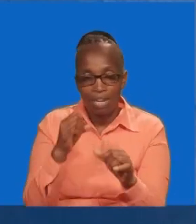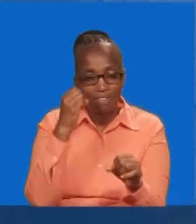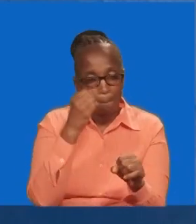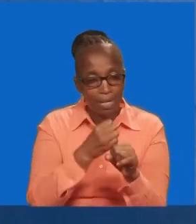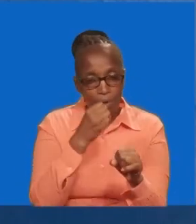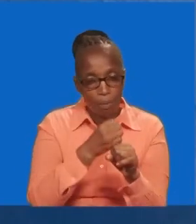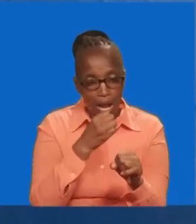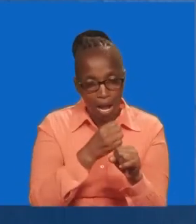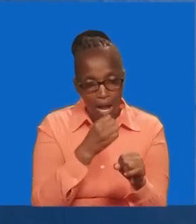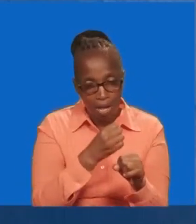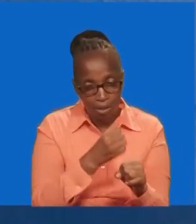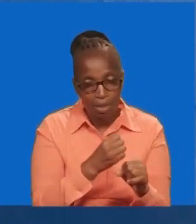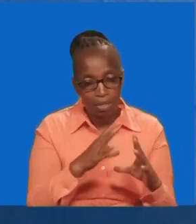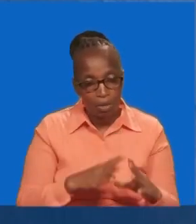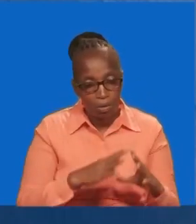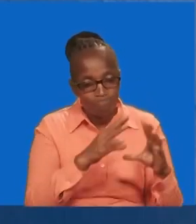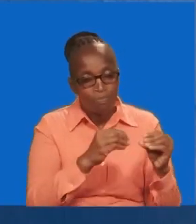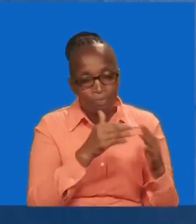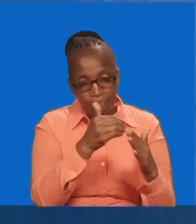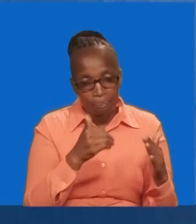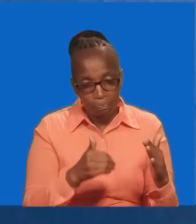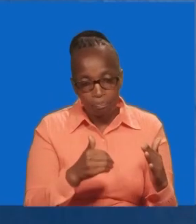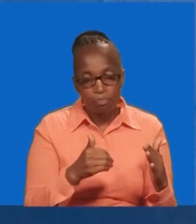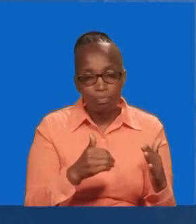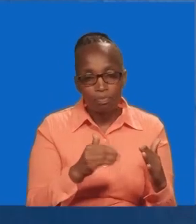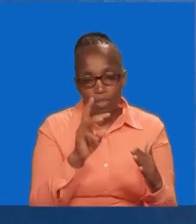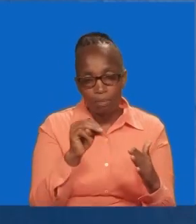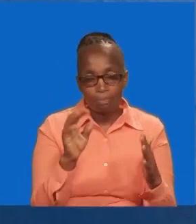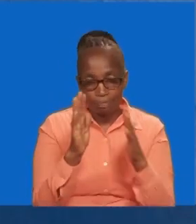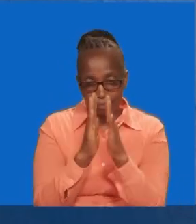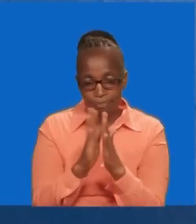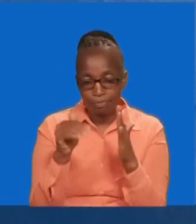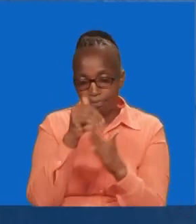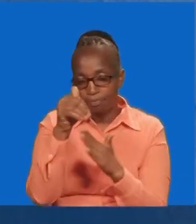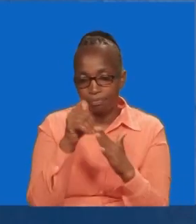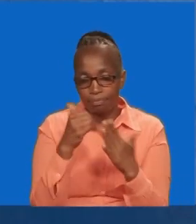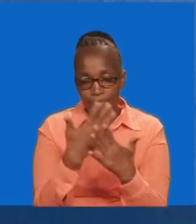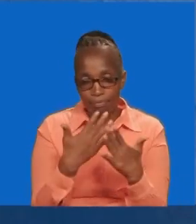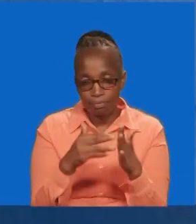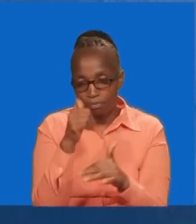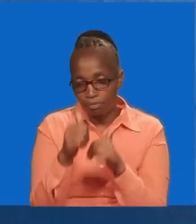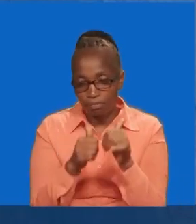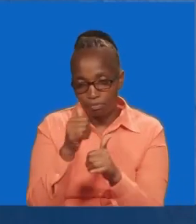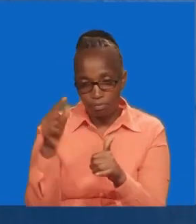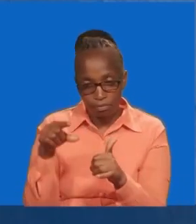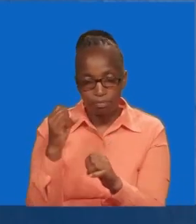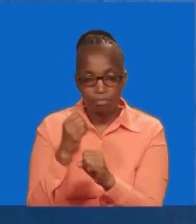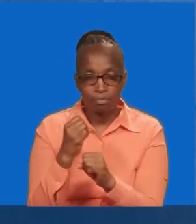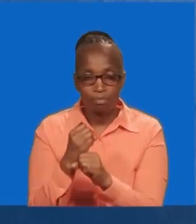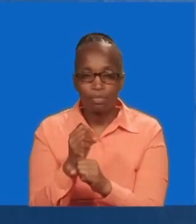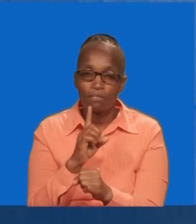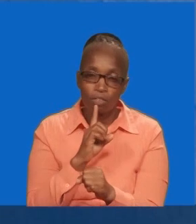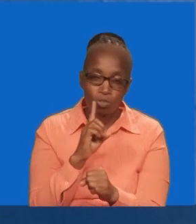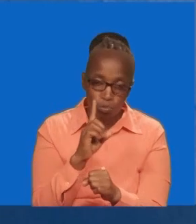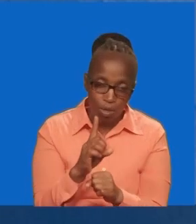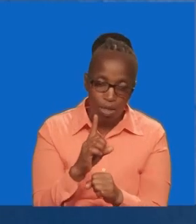ambavyo ameweza na kuwa akienda mbele zake, yale matendo ambayo amekuwa akiyafanya mbele zake.